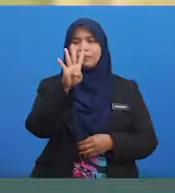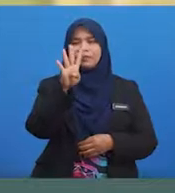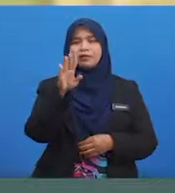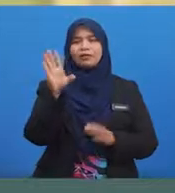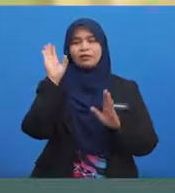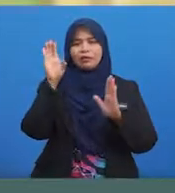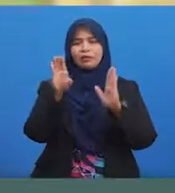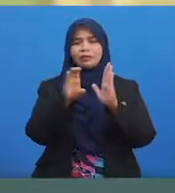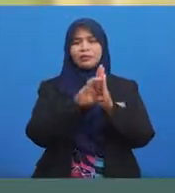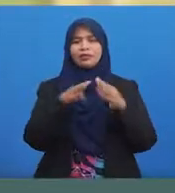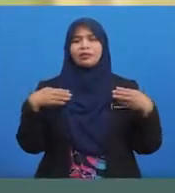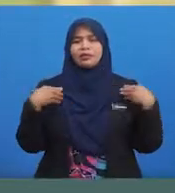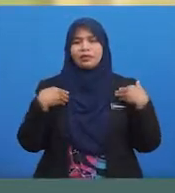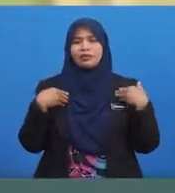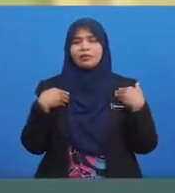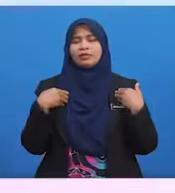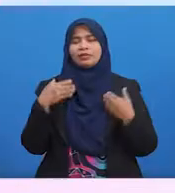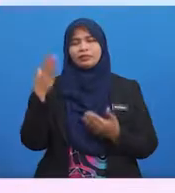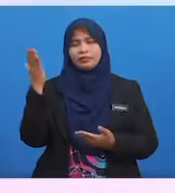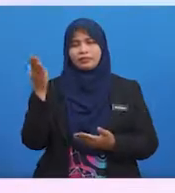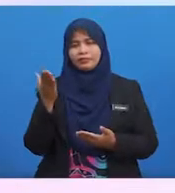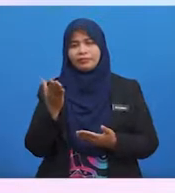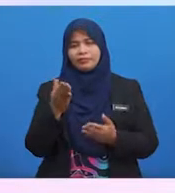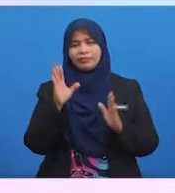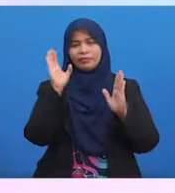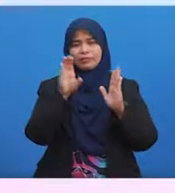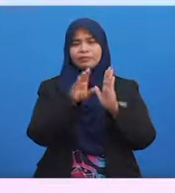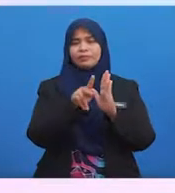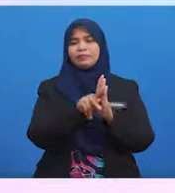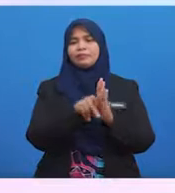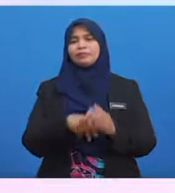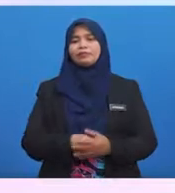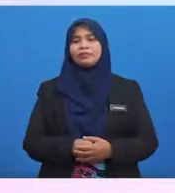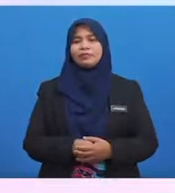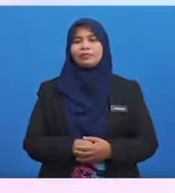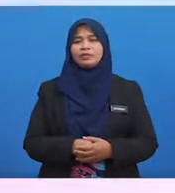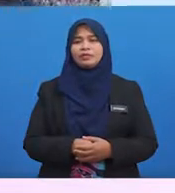gambar Haiwan yang dipaparkan slide pertama